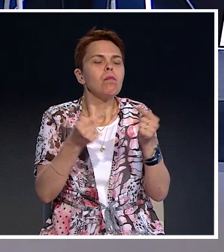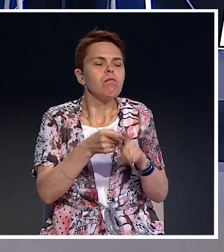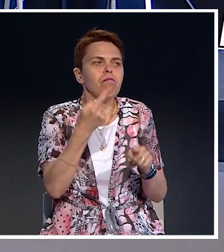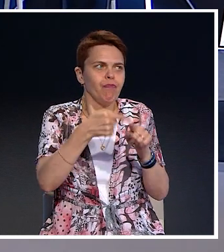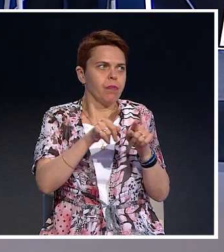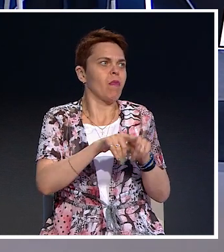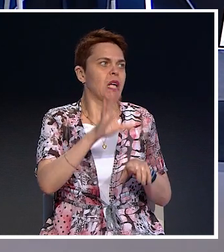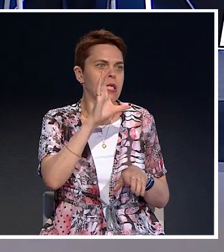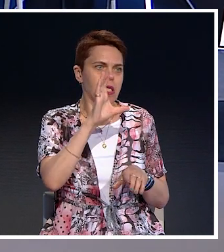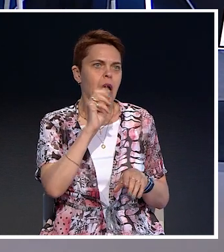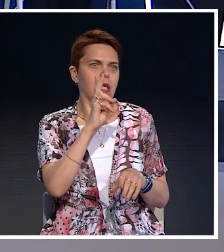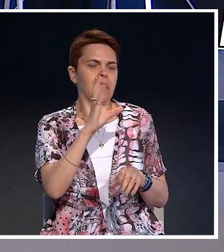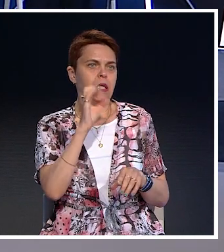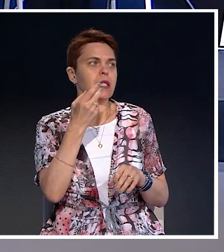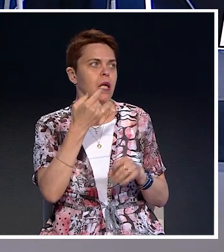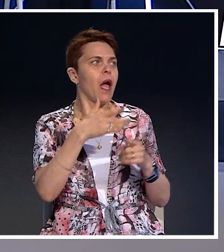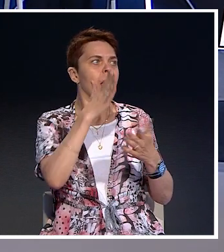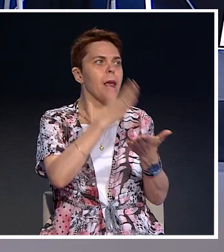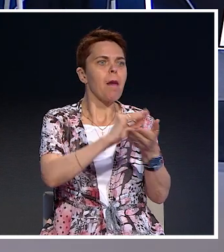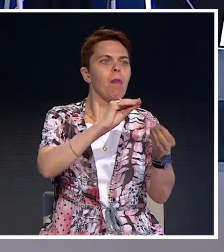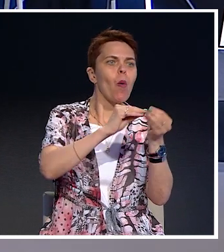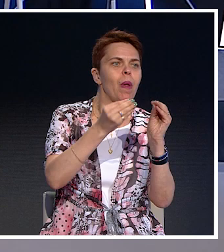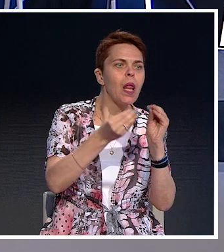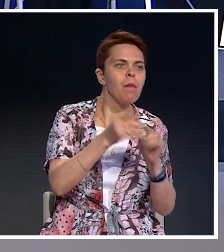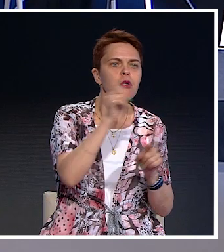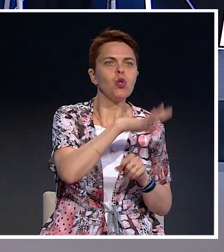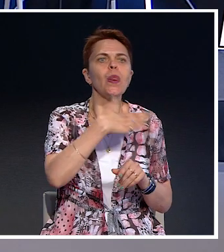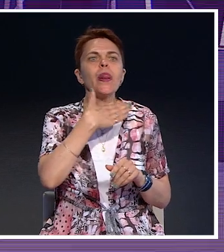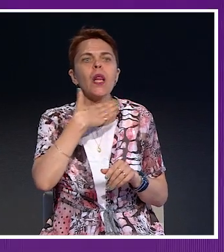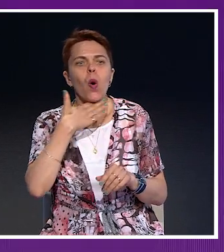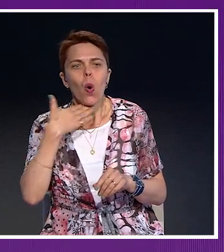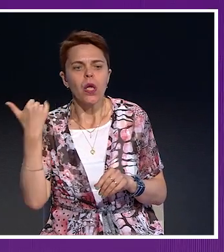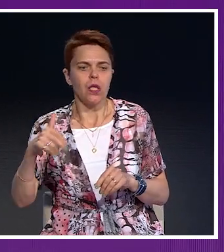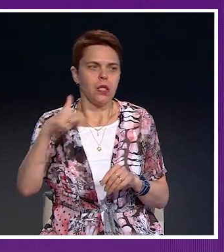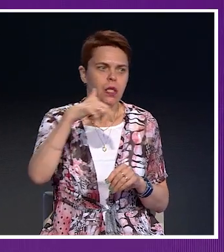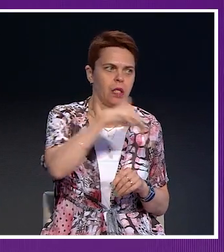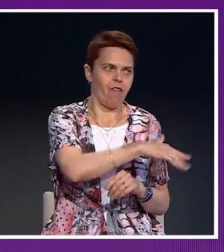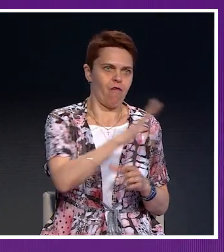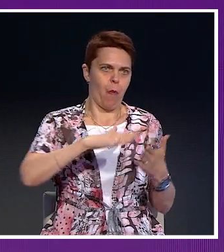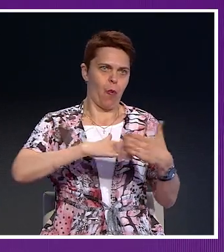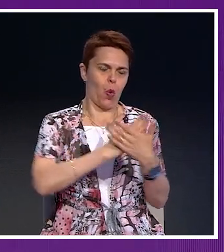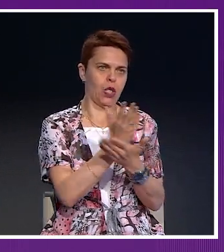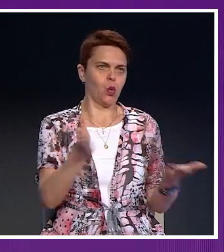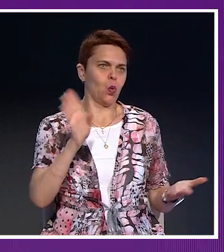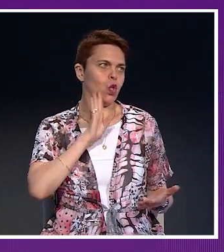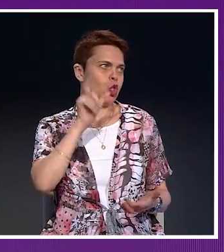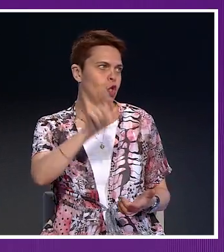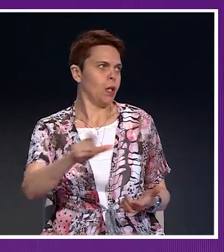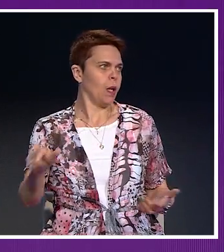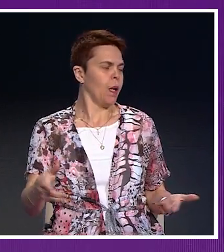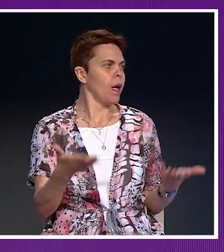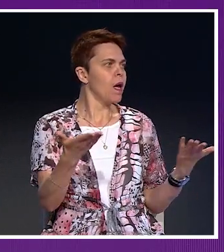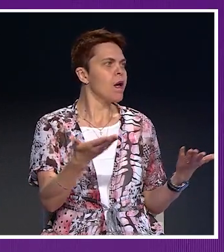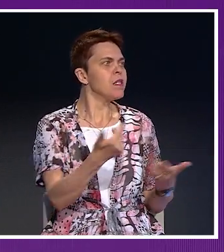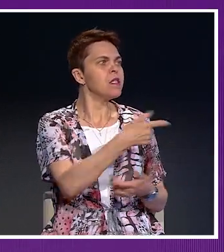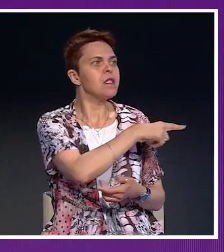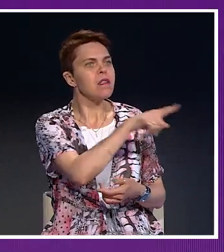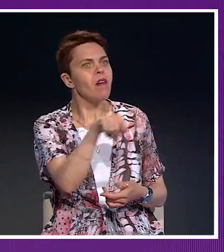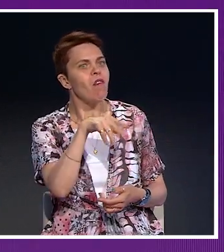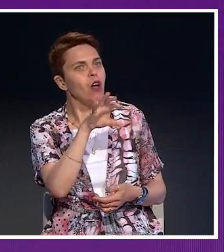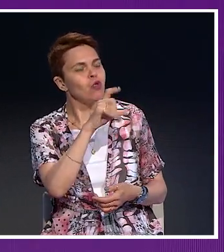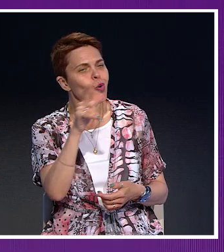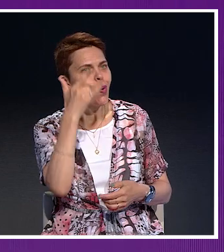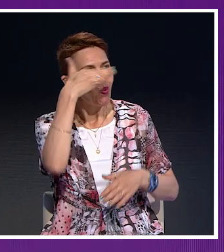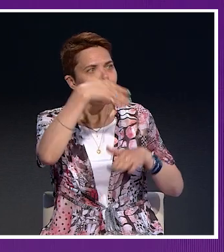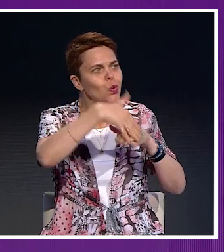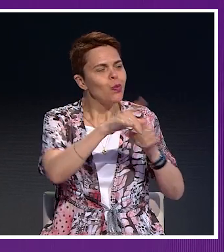сексистська. І є проблема, чому жінки не хочуть йти в політику. Я би просив вас з вашого